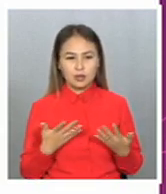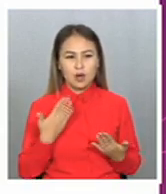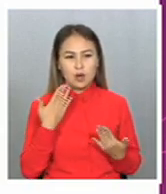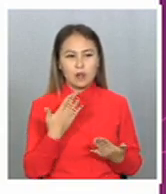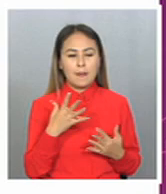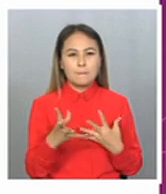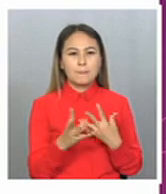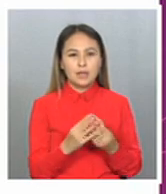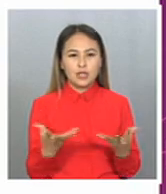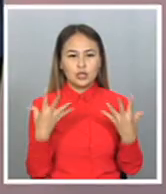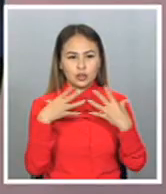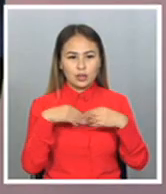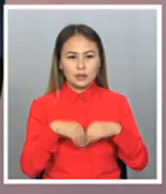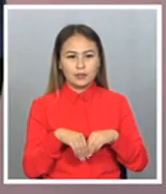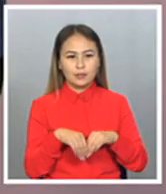бірге жұтады.